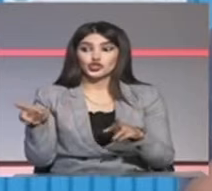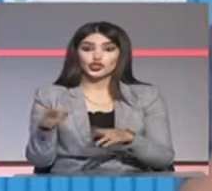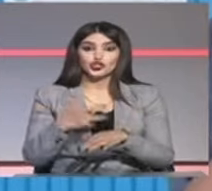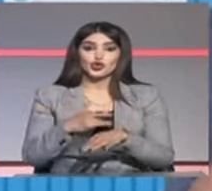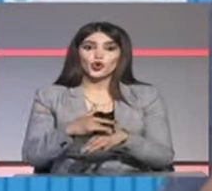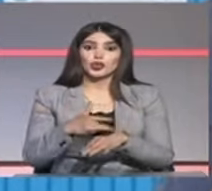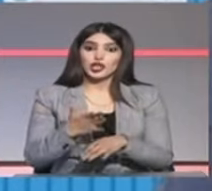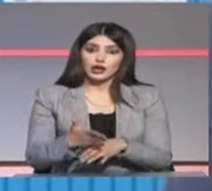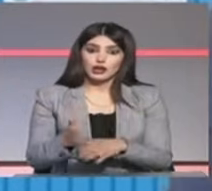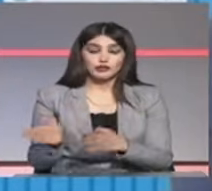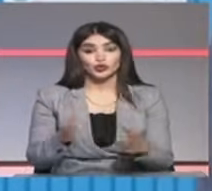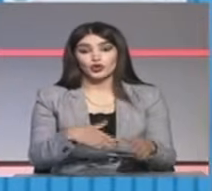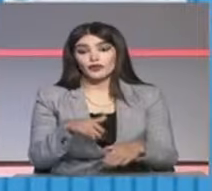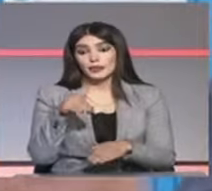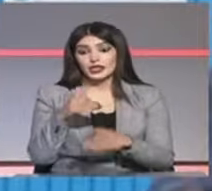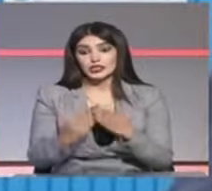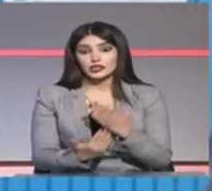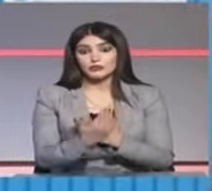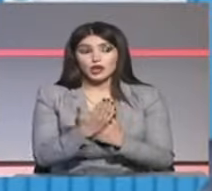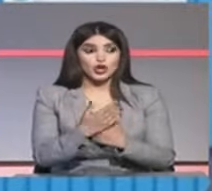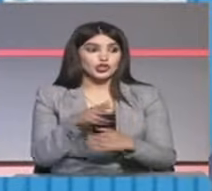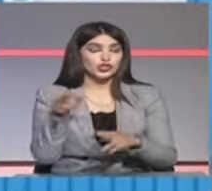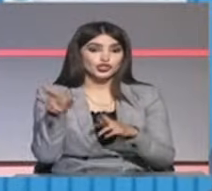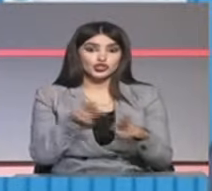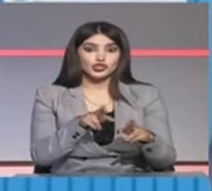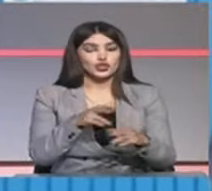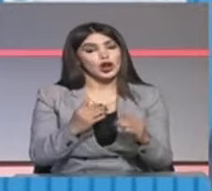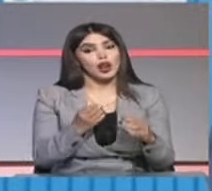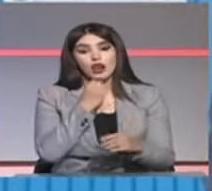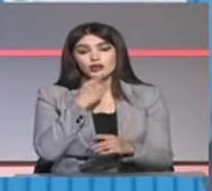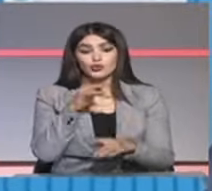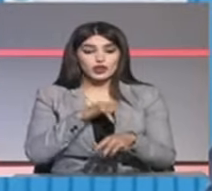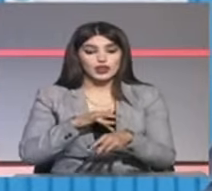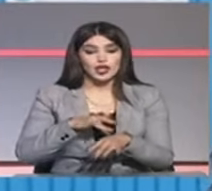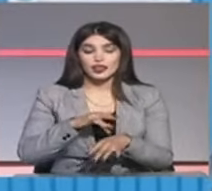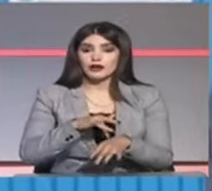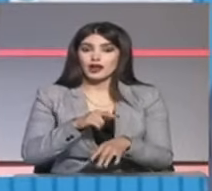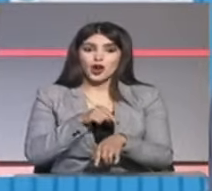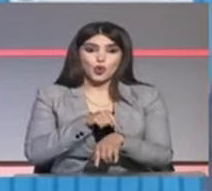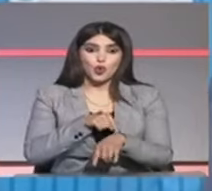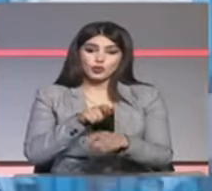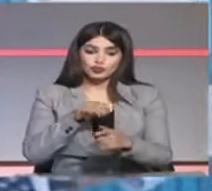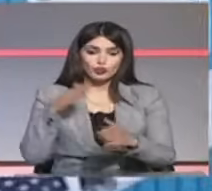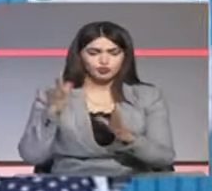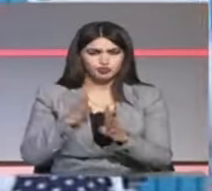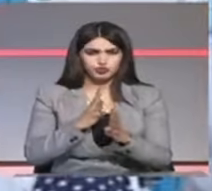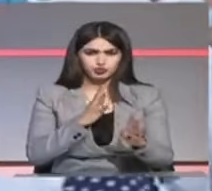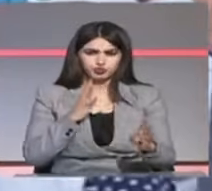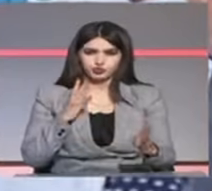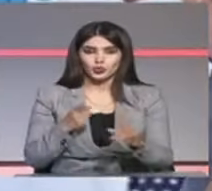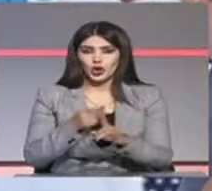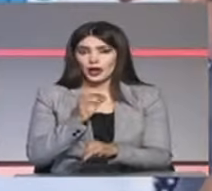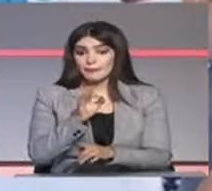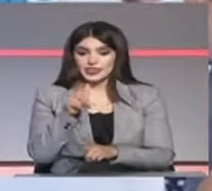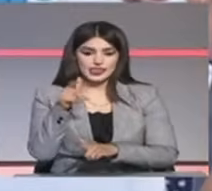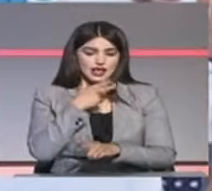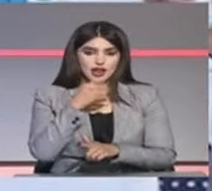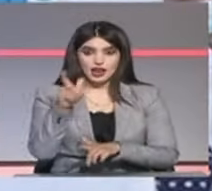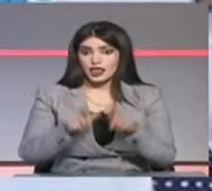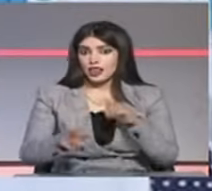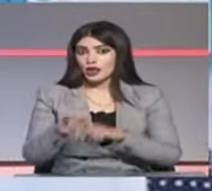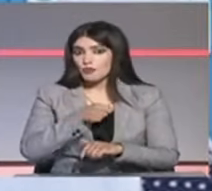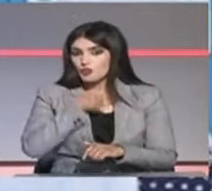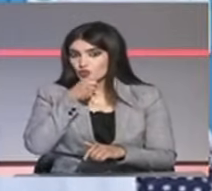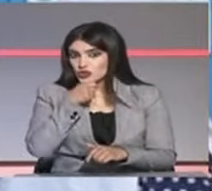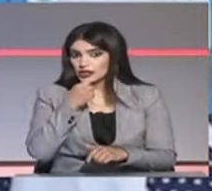الصباح الجديد وهذا كله يؤثر على المواعيد وتولي وقتها في فتره ما عندنا اه بالنسبه للمسلمين اللي